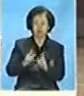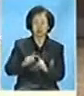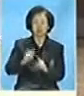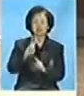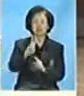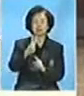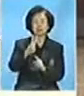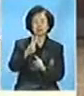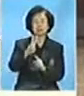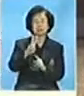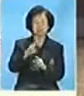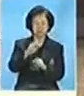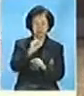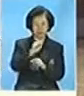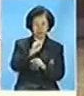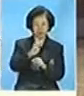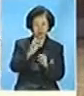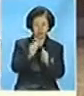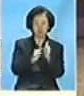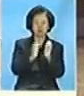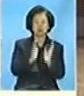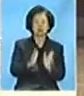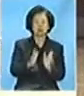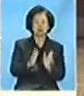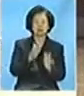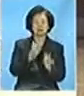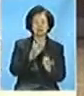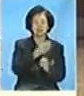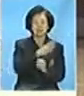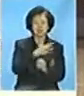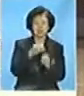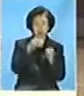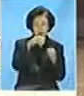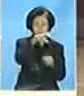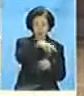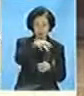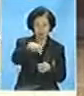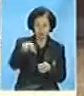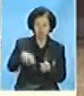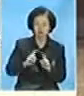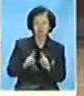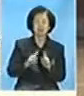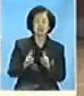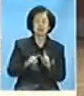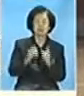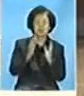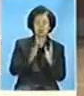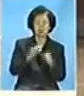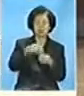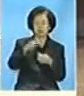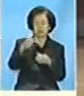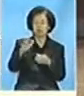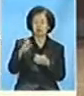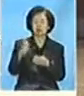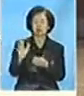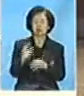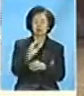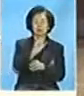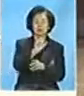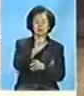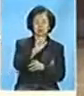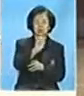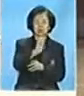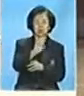กวุฒิสภาทุกท่านตลอดจนองค์กรและบุคคลภายนอกวุฒิสภาประการที่ส